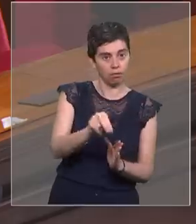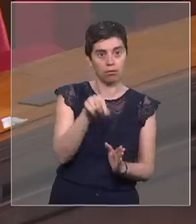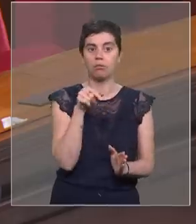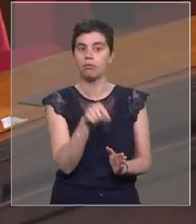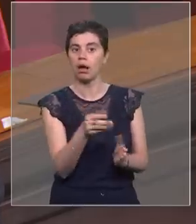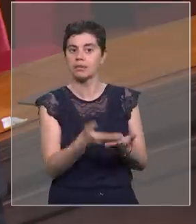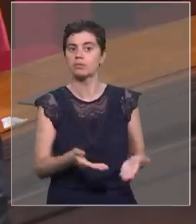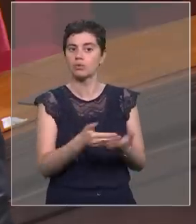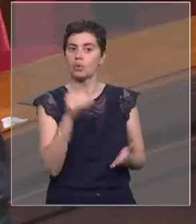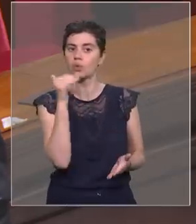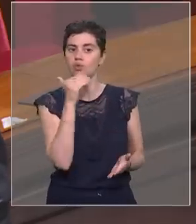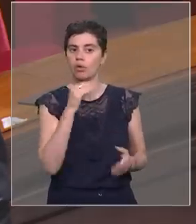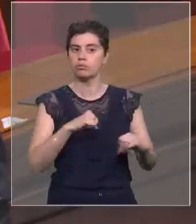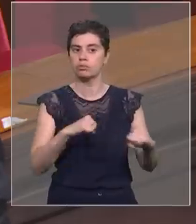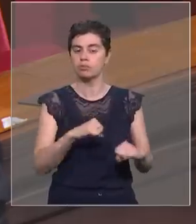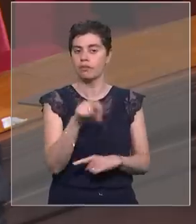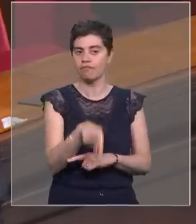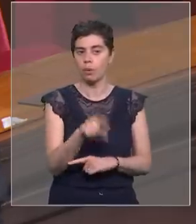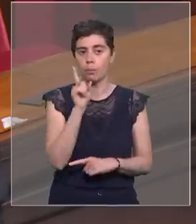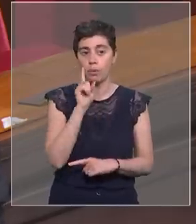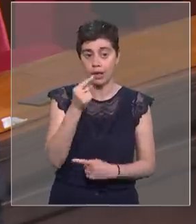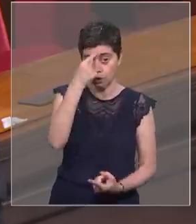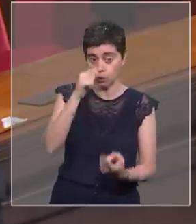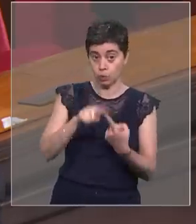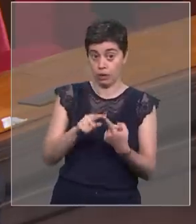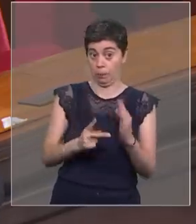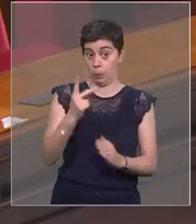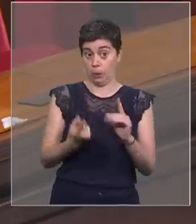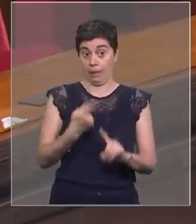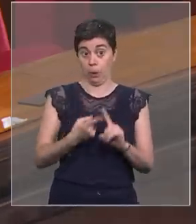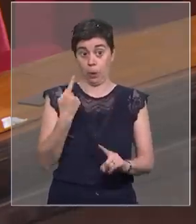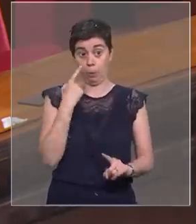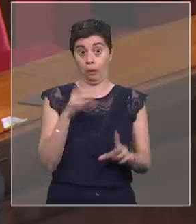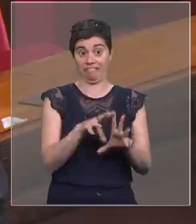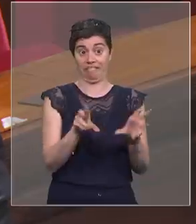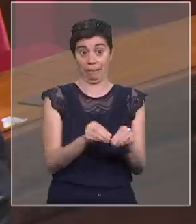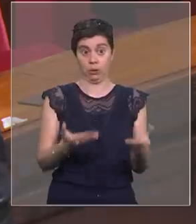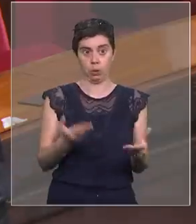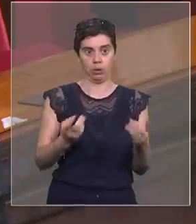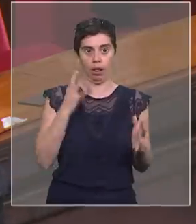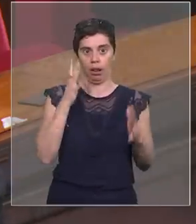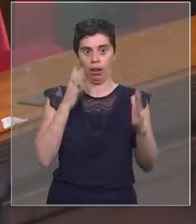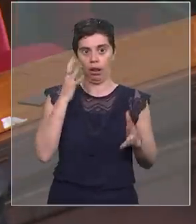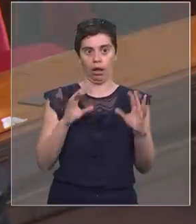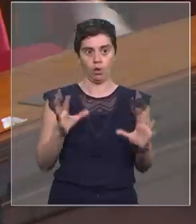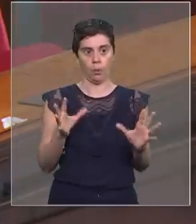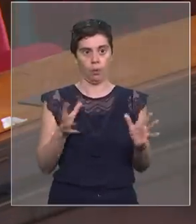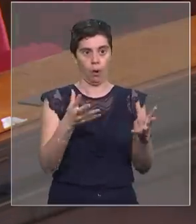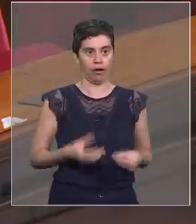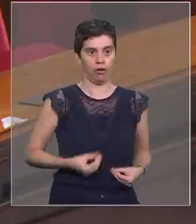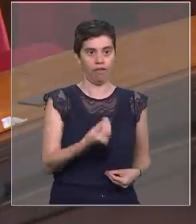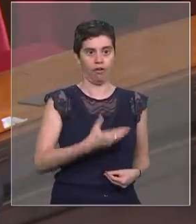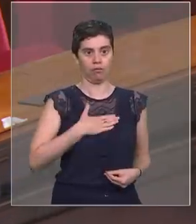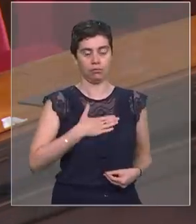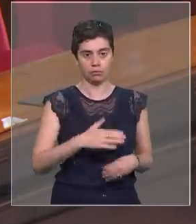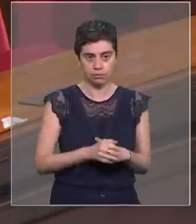que c'est sans doute le sujet le plus important pour les familles de notre pays aujourd'hui, en tout cas c'est ce qu'ils demandent, c'est un